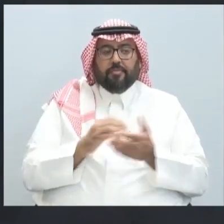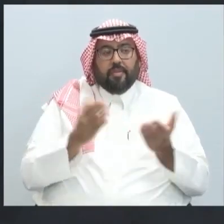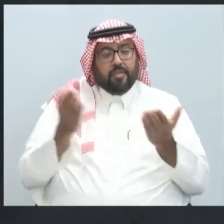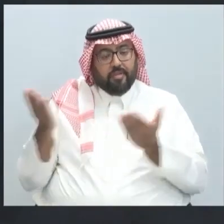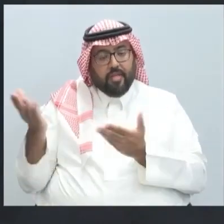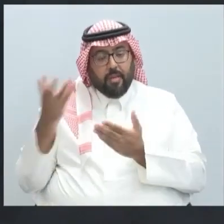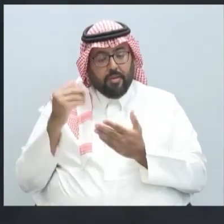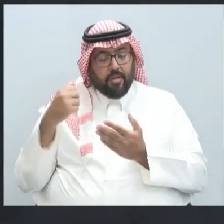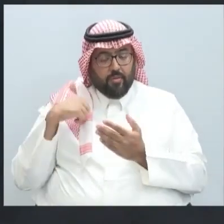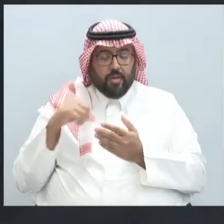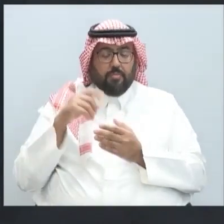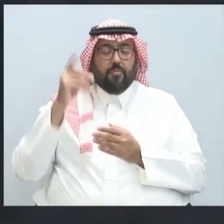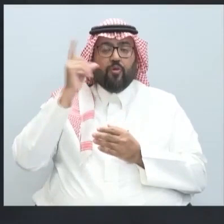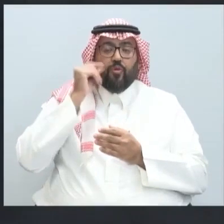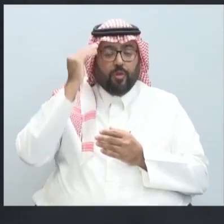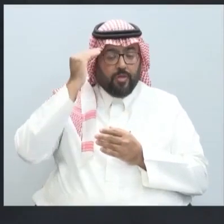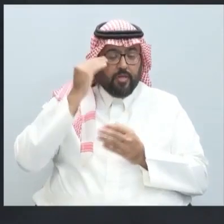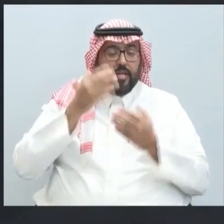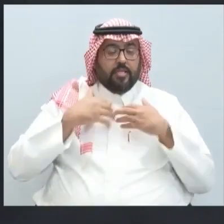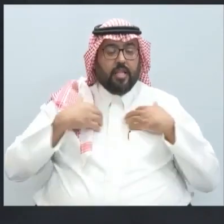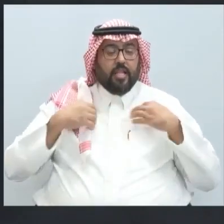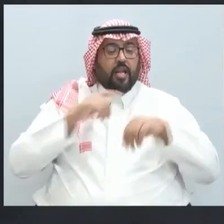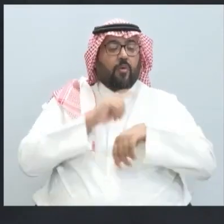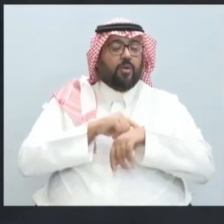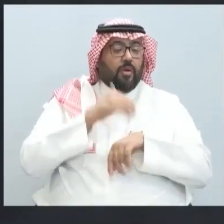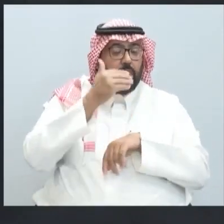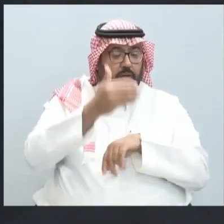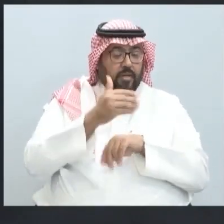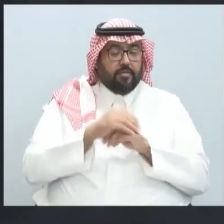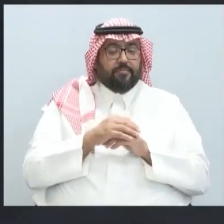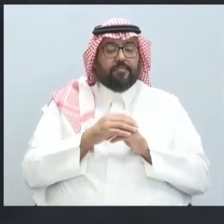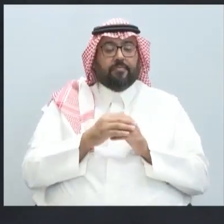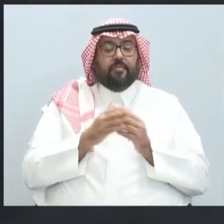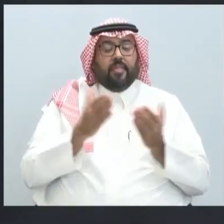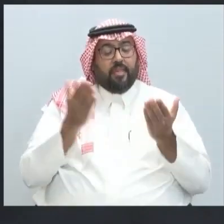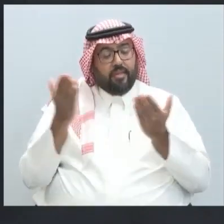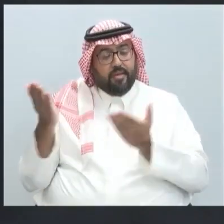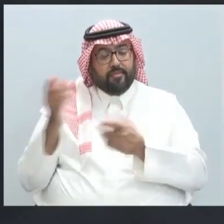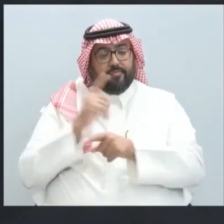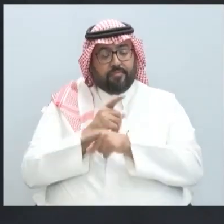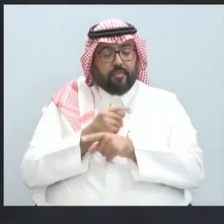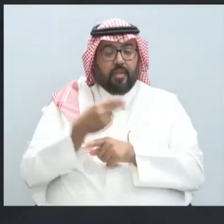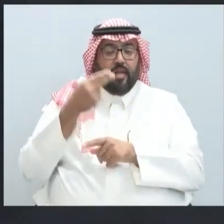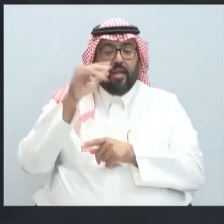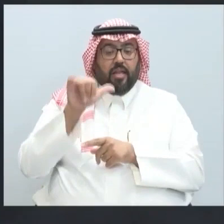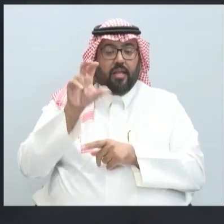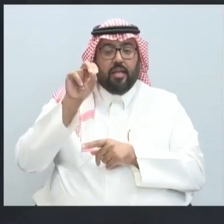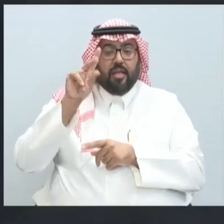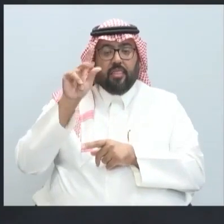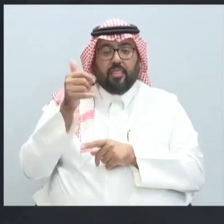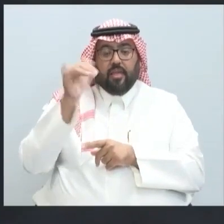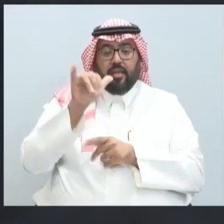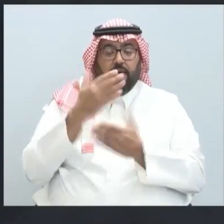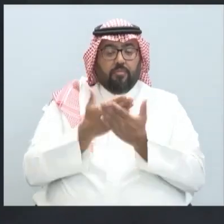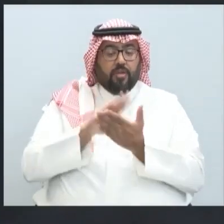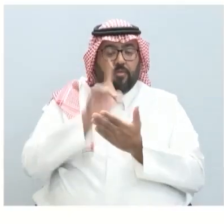تسليم ابنائي الطلاب بناتي الطالبات اسعد الله اوقاتكم بالخير والمسرات معكم معلمكم الاستاذ علي القحطاني ويرافقني